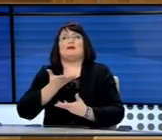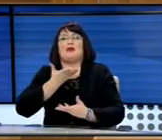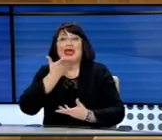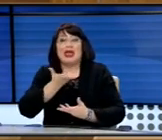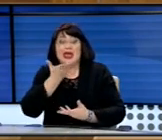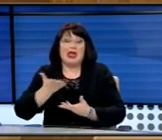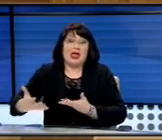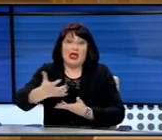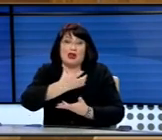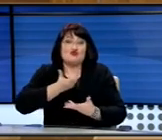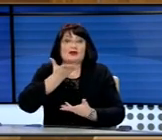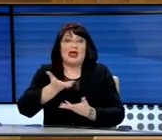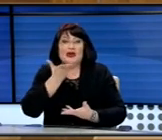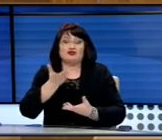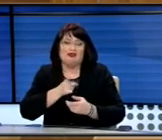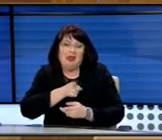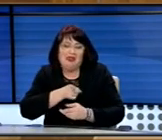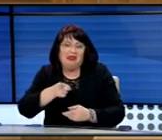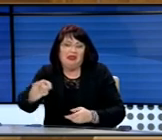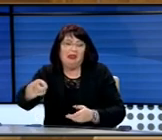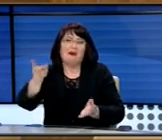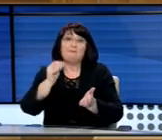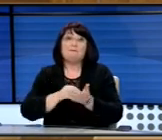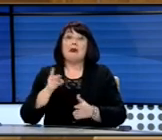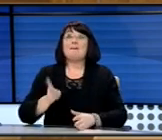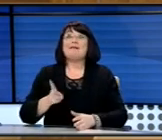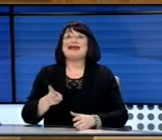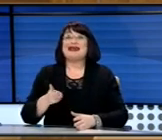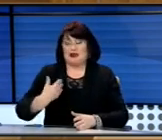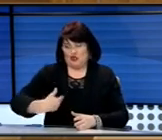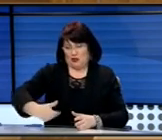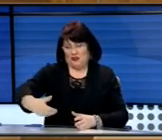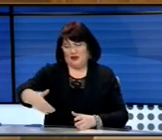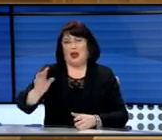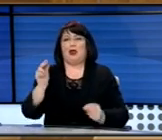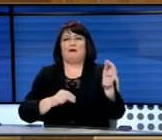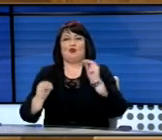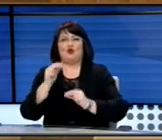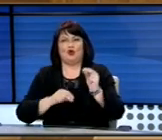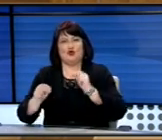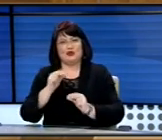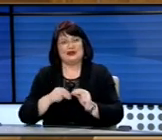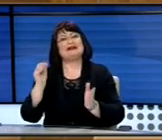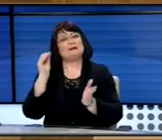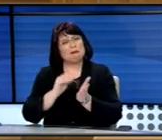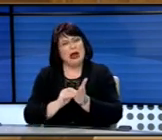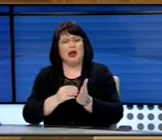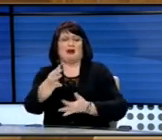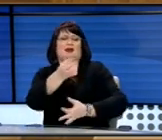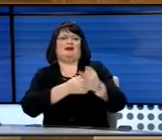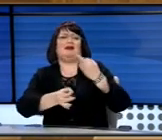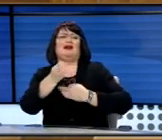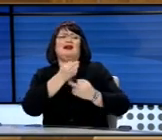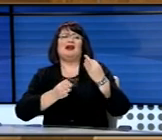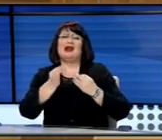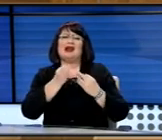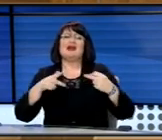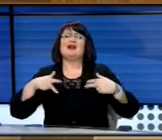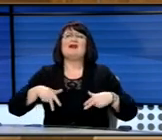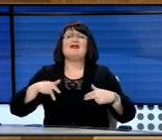εμφανίζεται και πάλι και θα αποτελέσει μετά τις επερχόμενες εκλογές το νέο αφήγημα πάνω στο οποίο